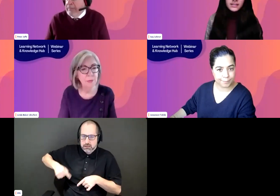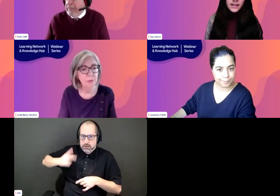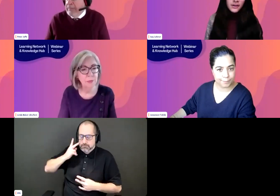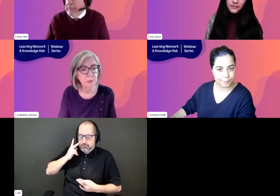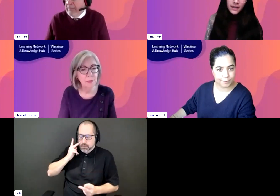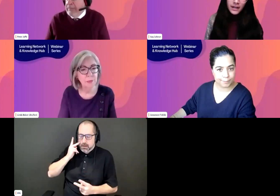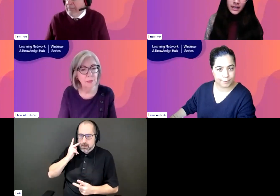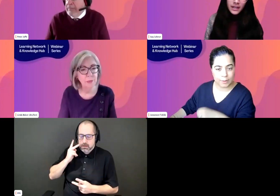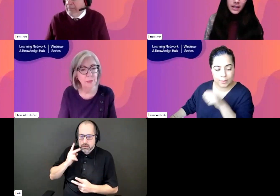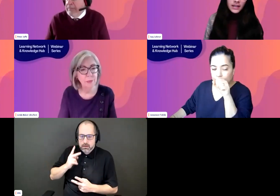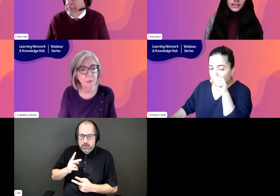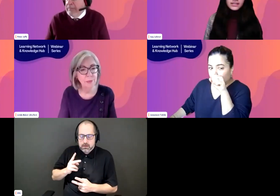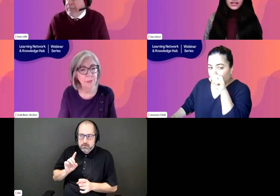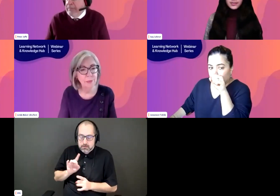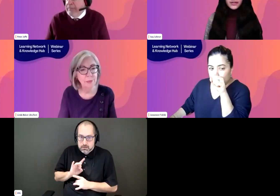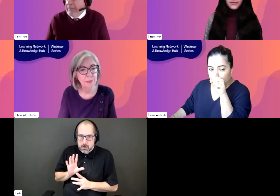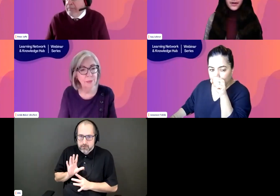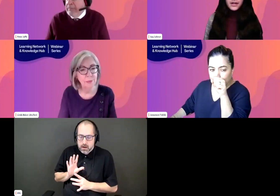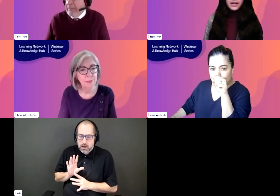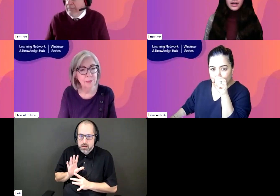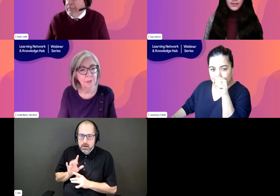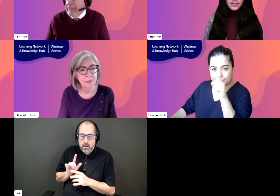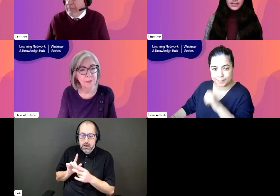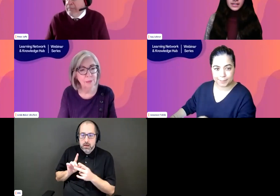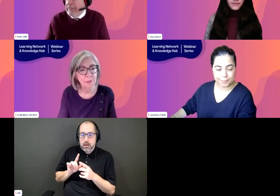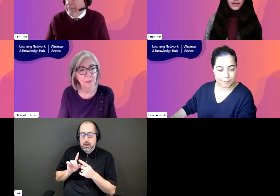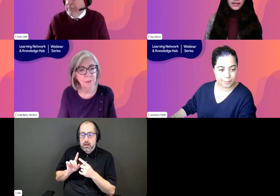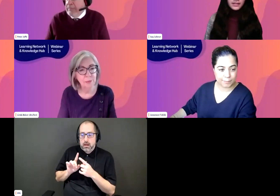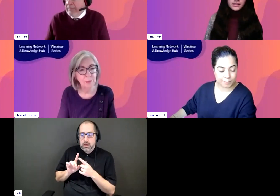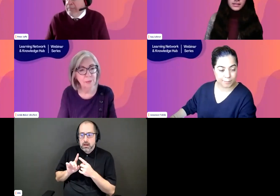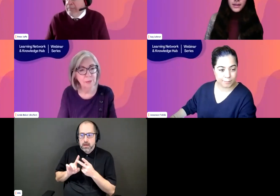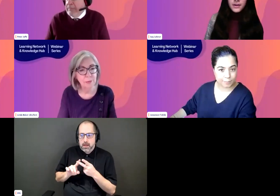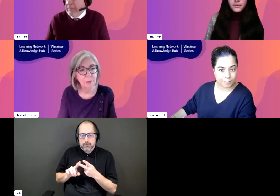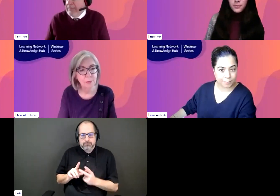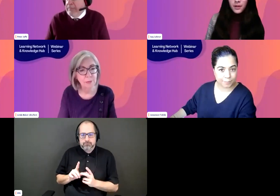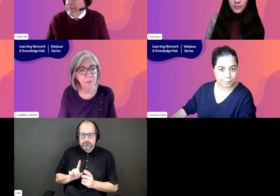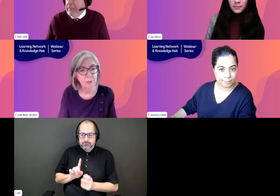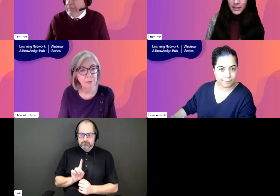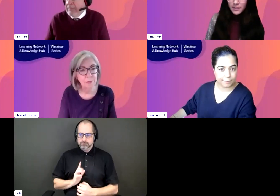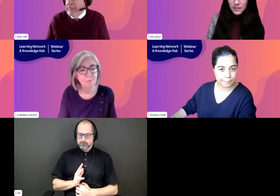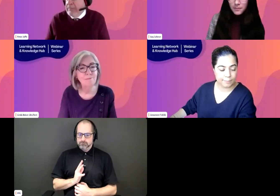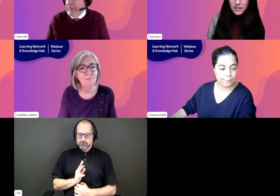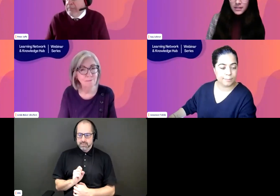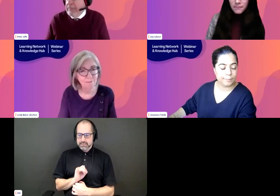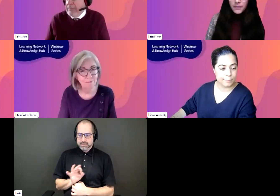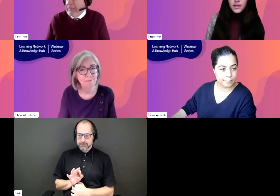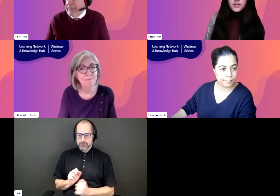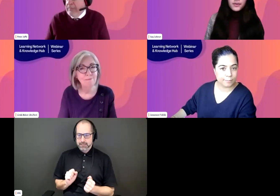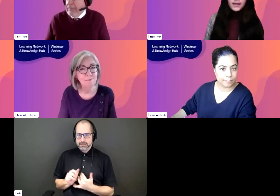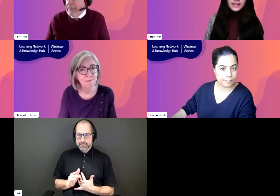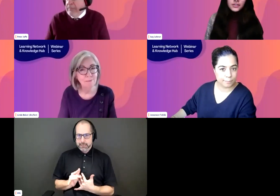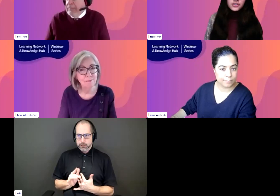me sentais comme si j'allais avoir une attaque de panique et que j'étais donc